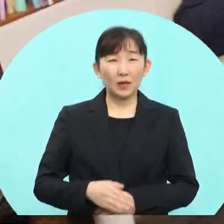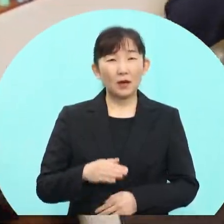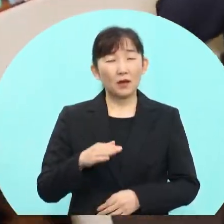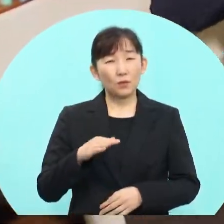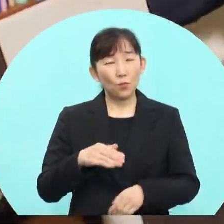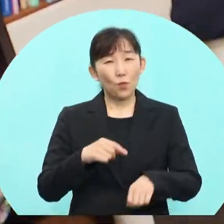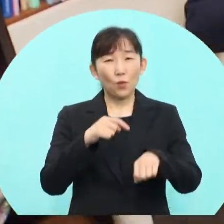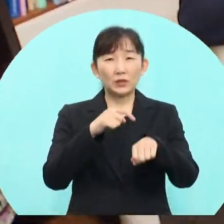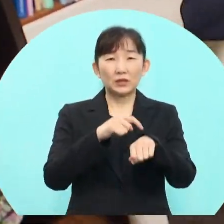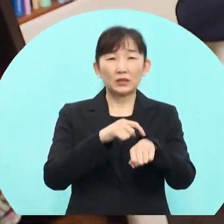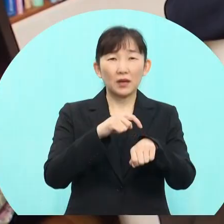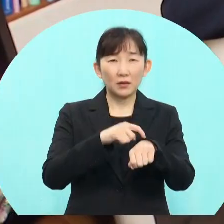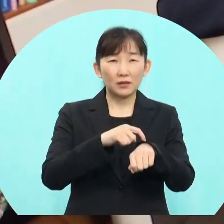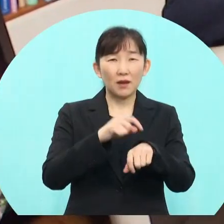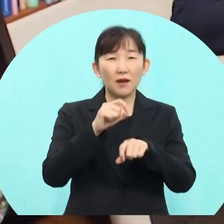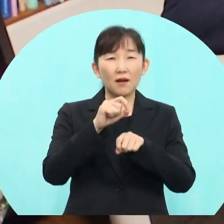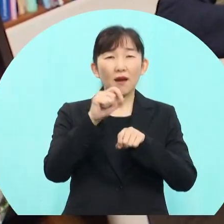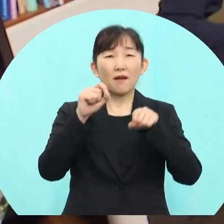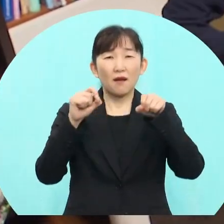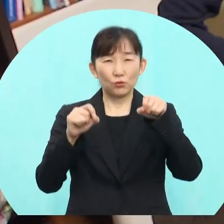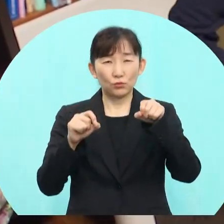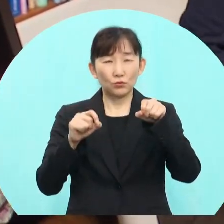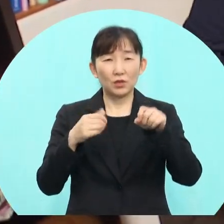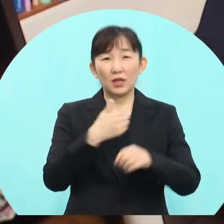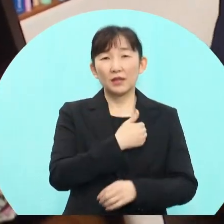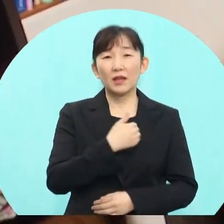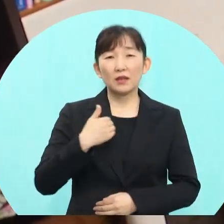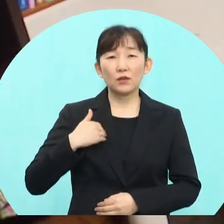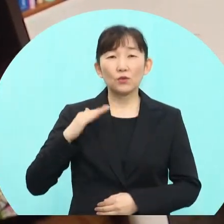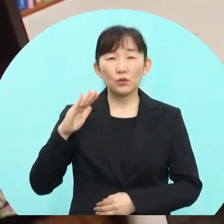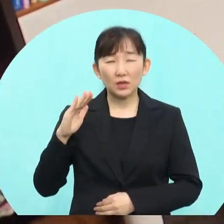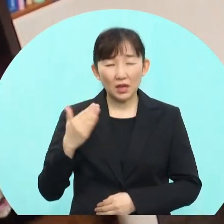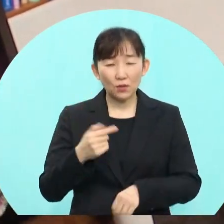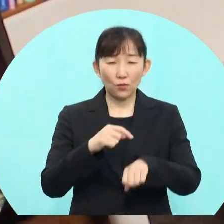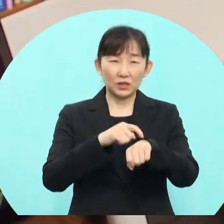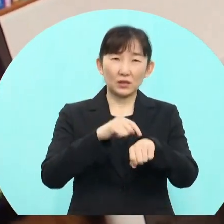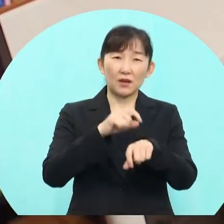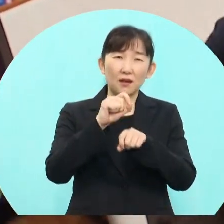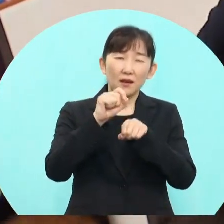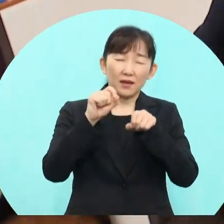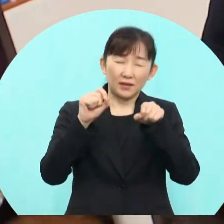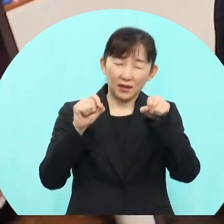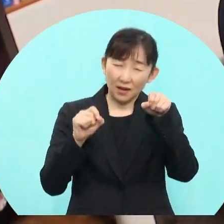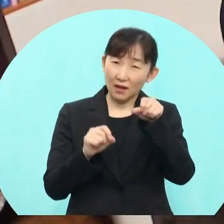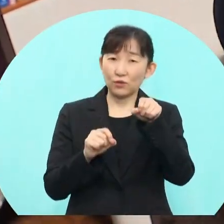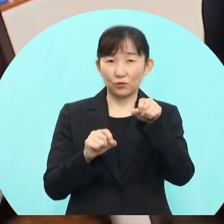あのね、時間は計る、できるけど時間がかかるというか、